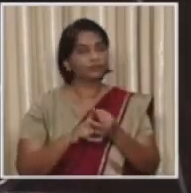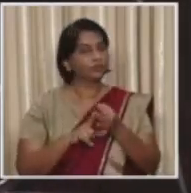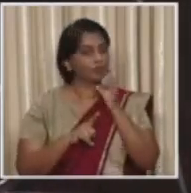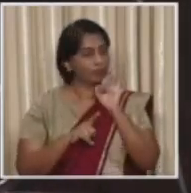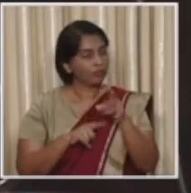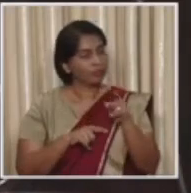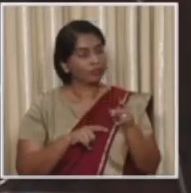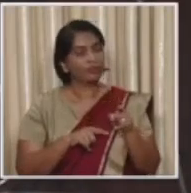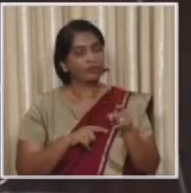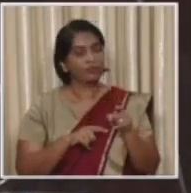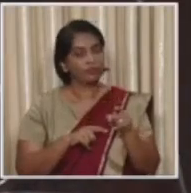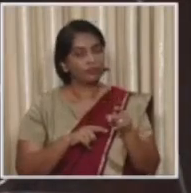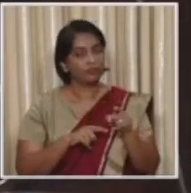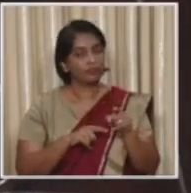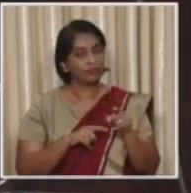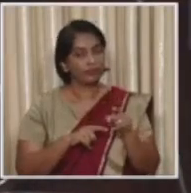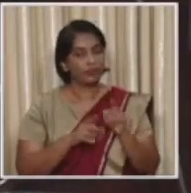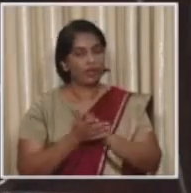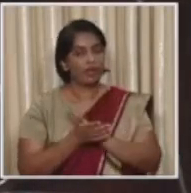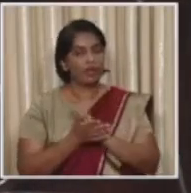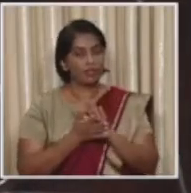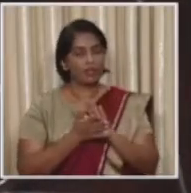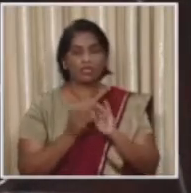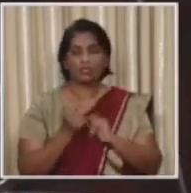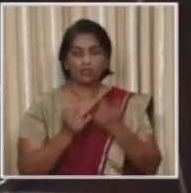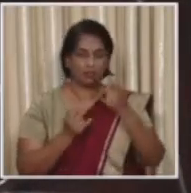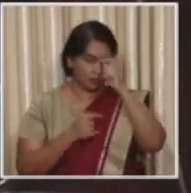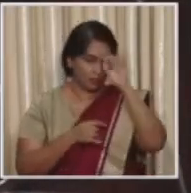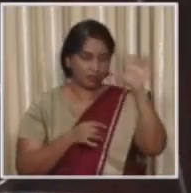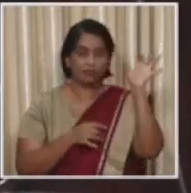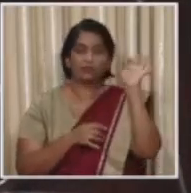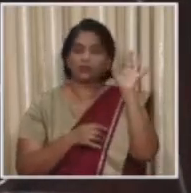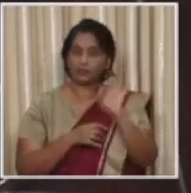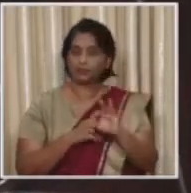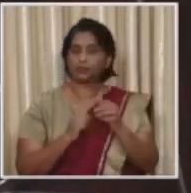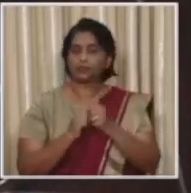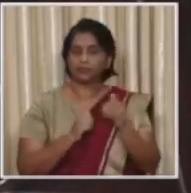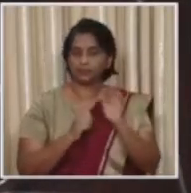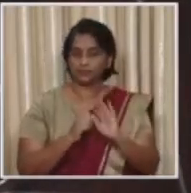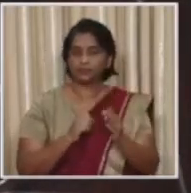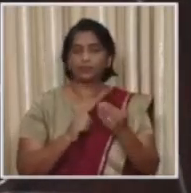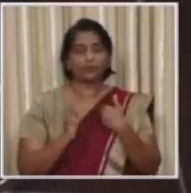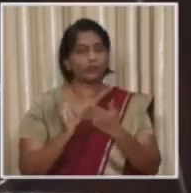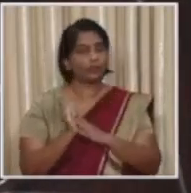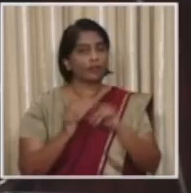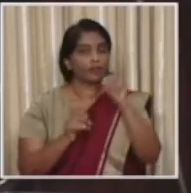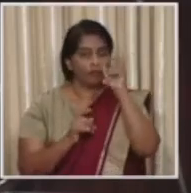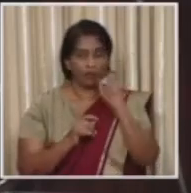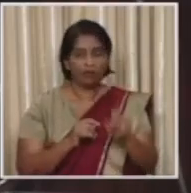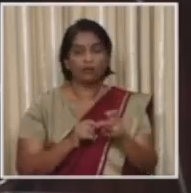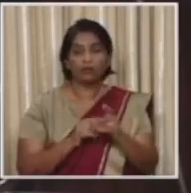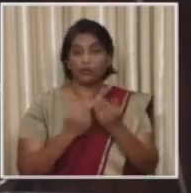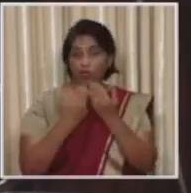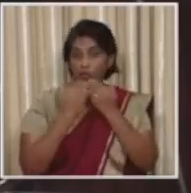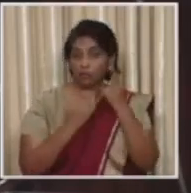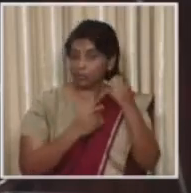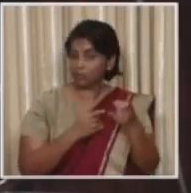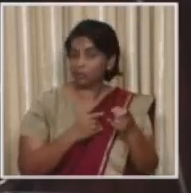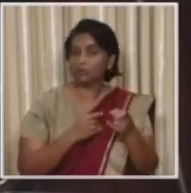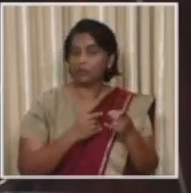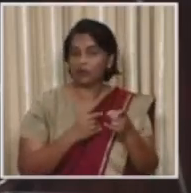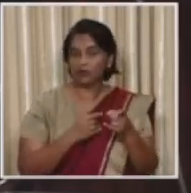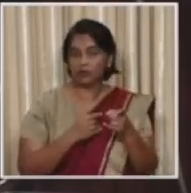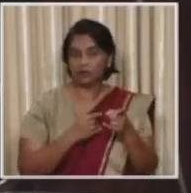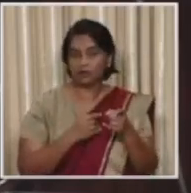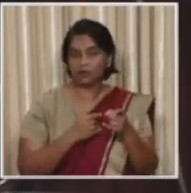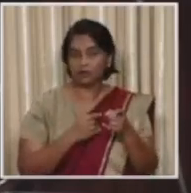ධූරයට හර්ෂ දෙසිල්ලා මන්ත්‍රීතුමාව පත් කරන්න කටයුතු කරනවා. අපි මාධ්‍ය මගින් දැක්ක එතුමා අවවාදත් කරනවා. දැන්